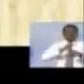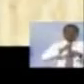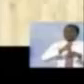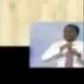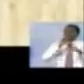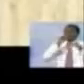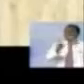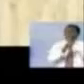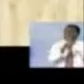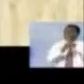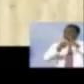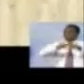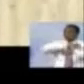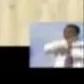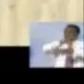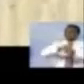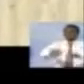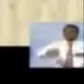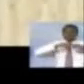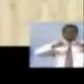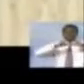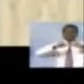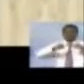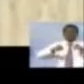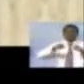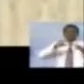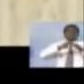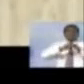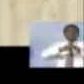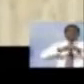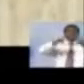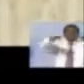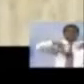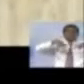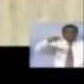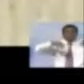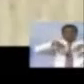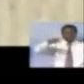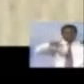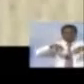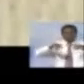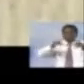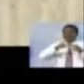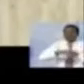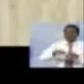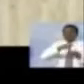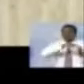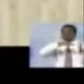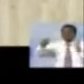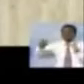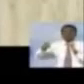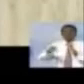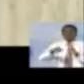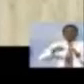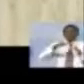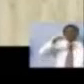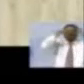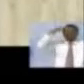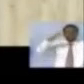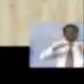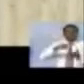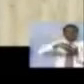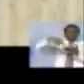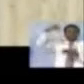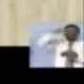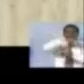une économie nationale à redynamiser, une agriculture à moderniser, des infrastructures à